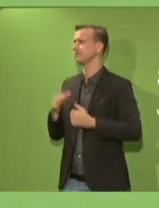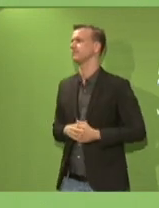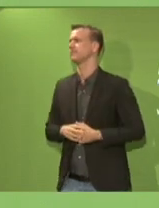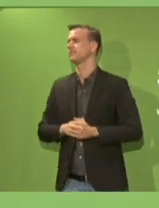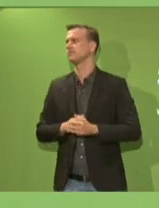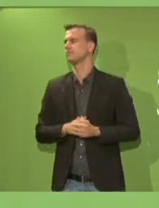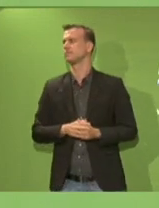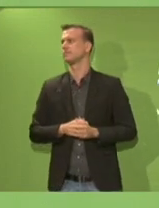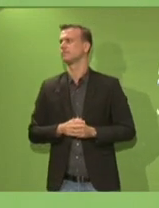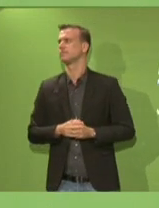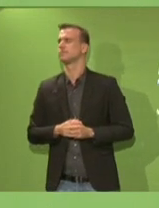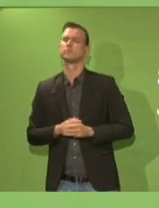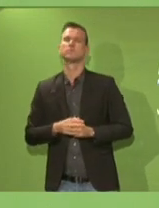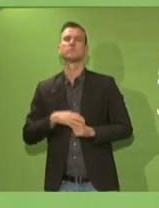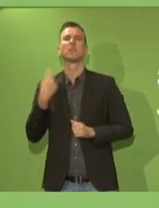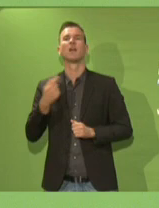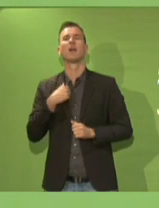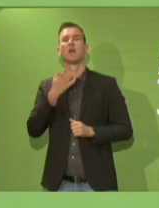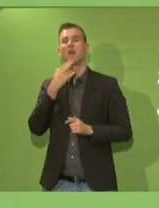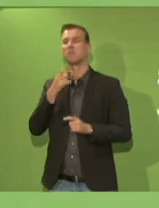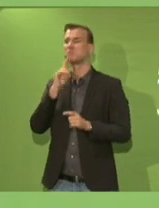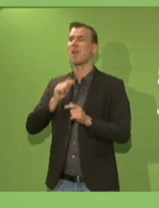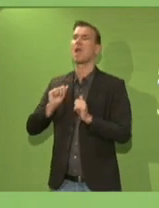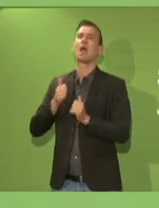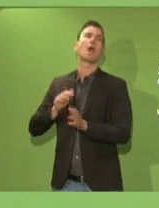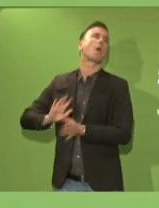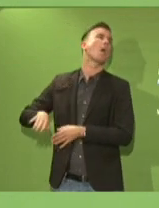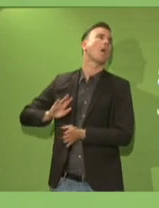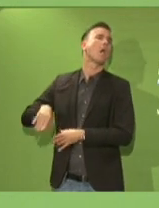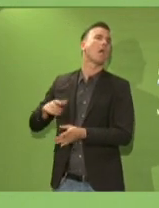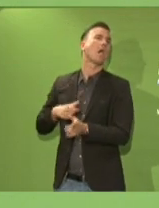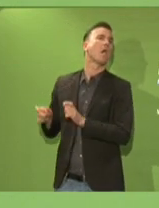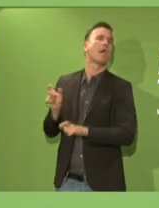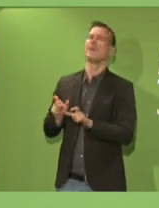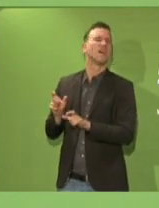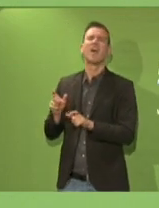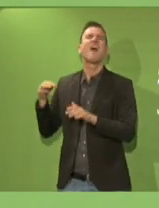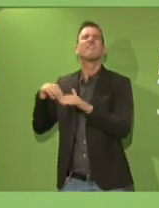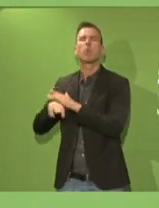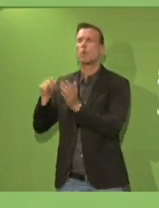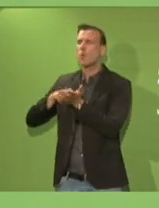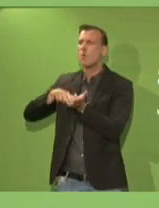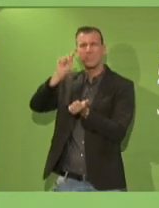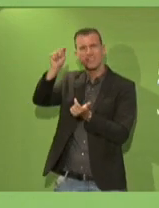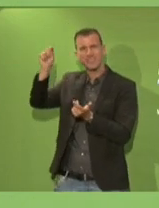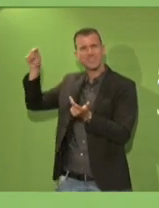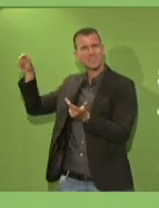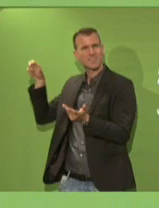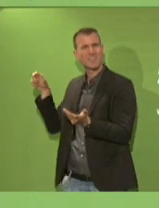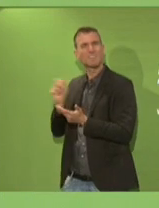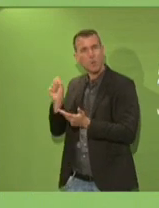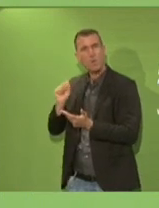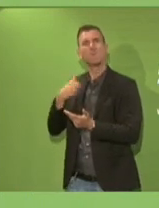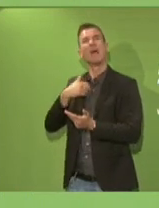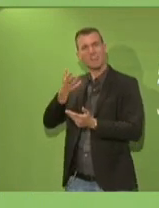Wir wollen den Flüchtlingen helfen, statt sie abzuschieben und abzuschotten. Wir wollen die Fluchtursachen bekämpfen. Wir wollen auch den Zugang zu